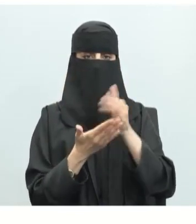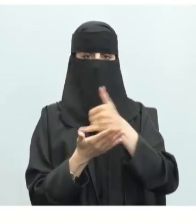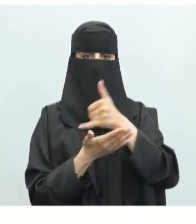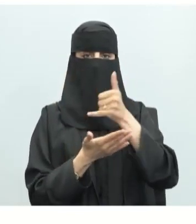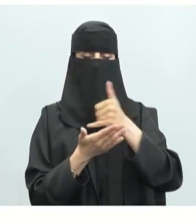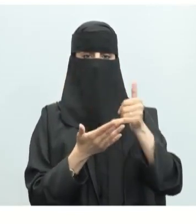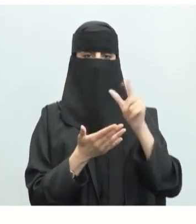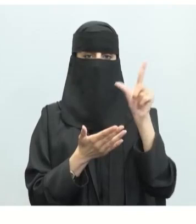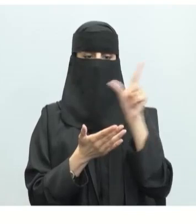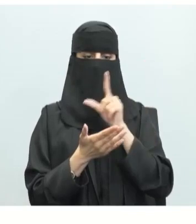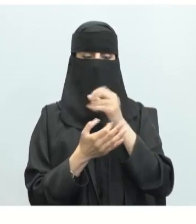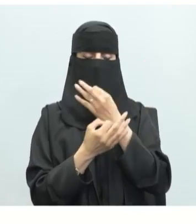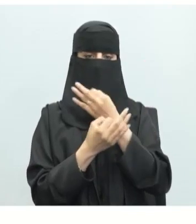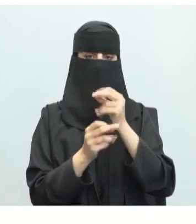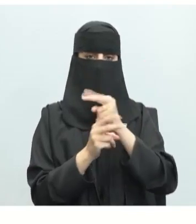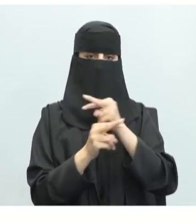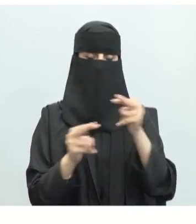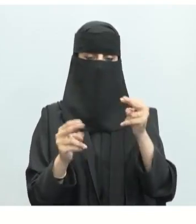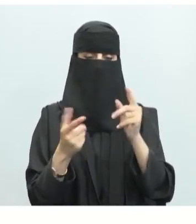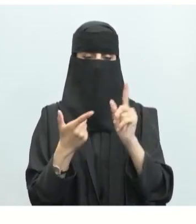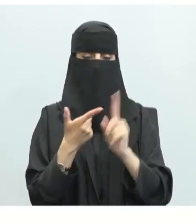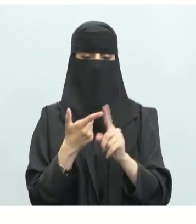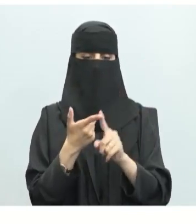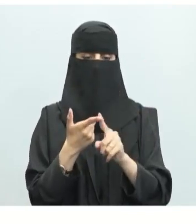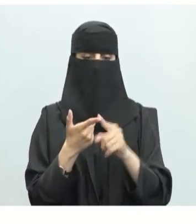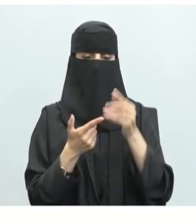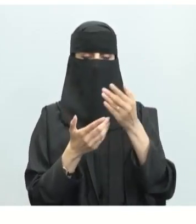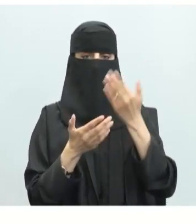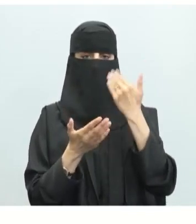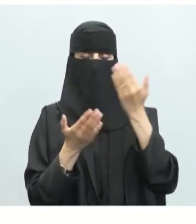أحسنتم، قمنا باستذكار واسترجاع الأساليب اللغوية وأنواعها.